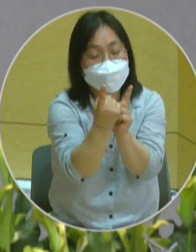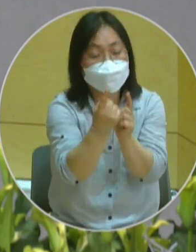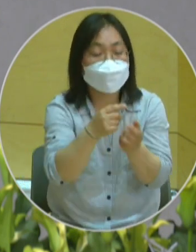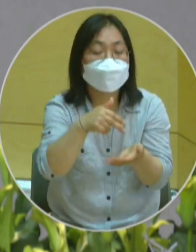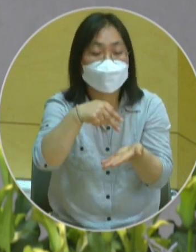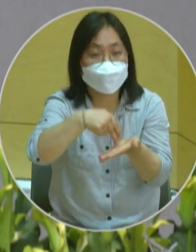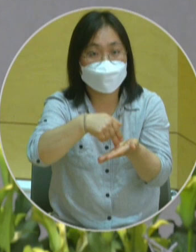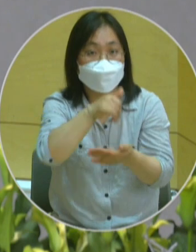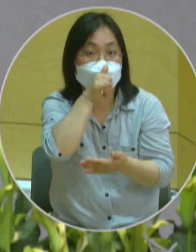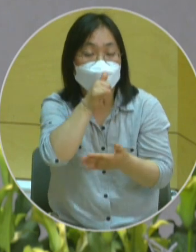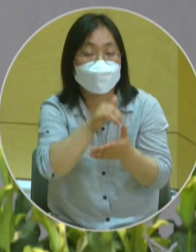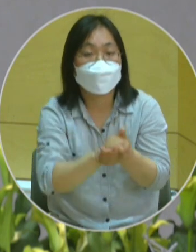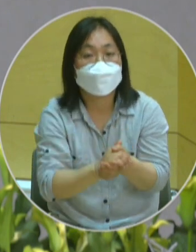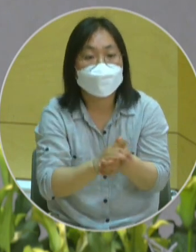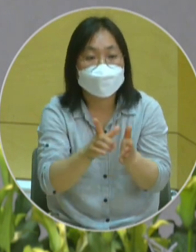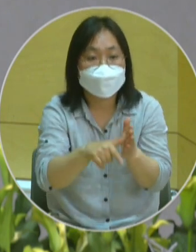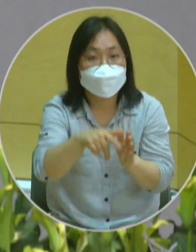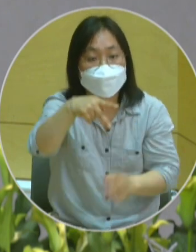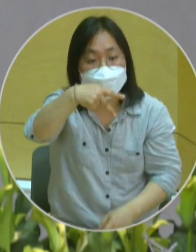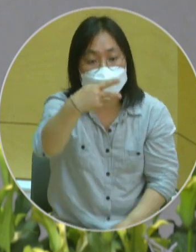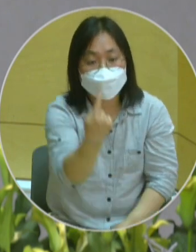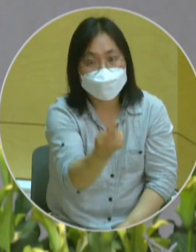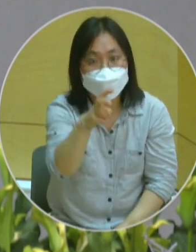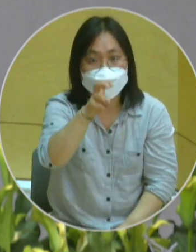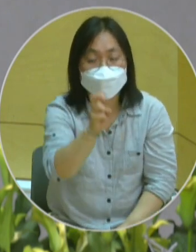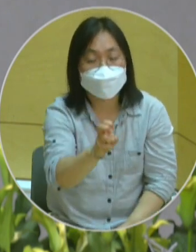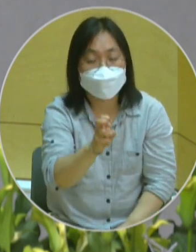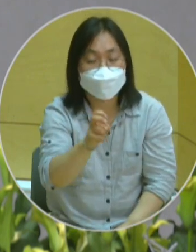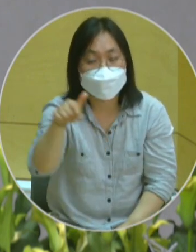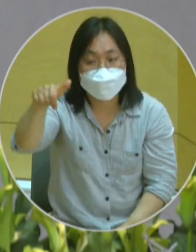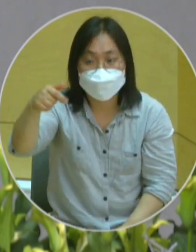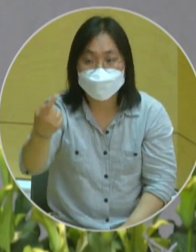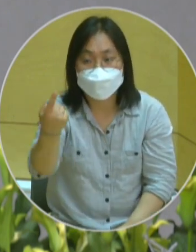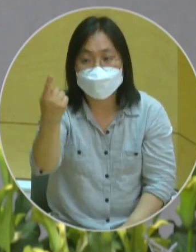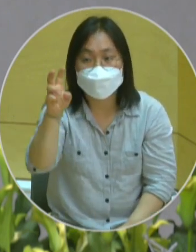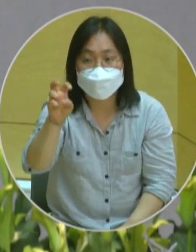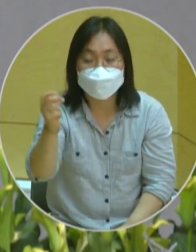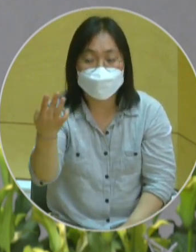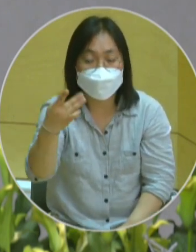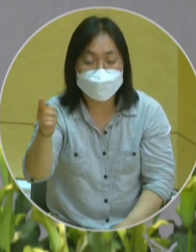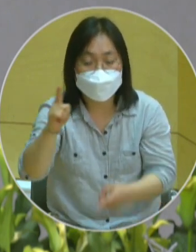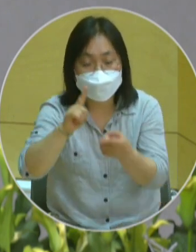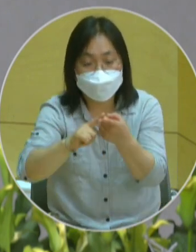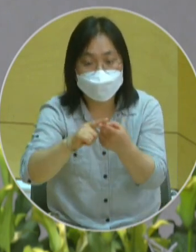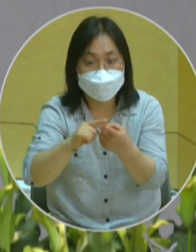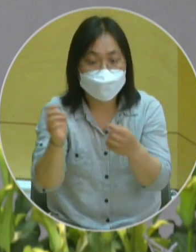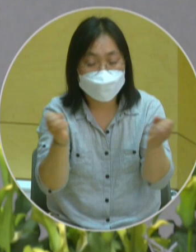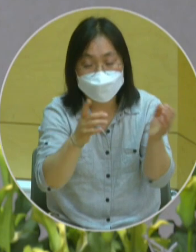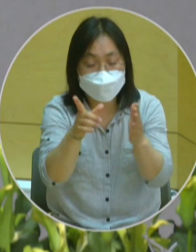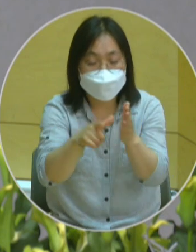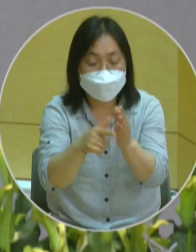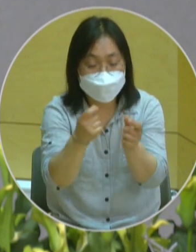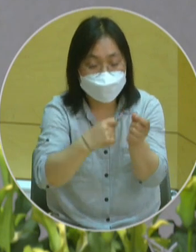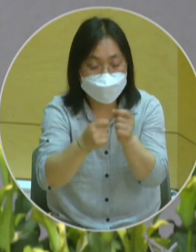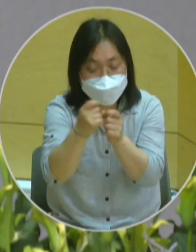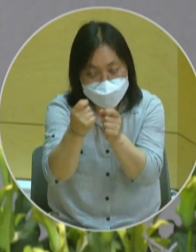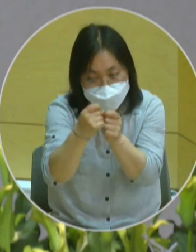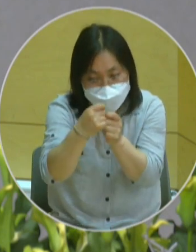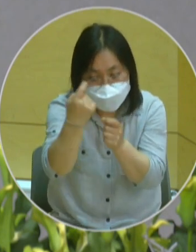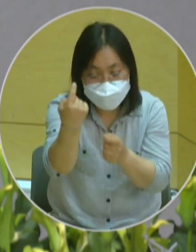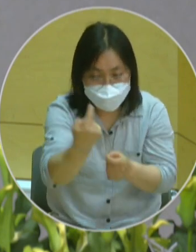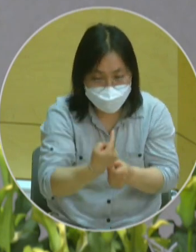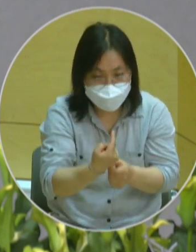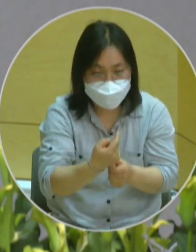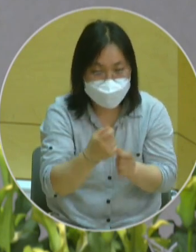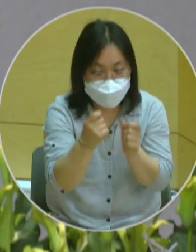그런데 소돔과 고모라에 대한 얘기를 할 때 아브라함이 하나님께 더 가까이 나갔다는 겁니다. 여러분, 가까이 더